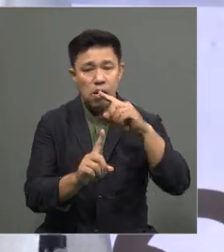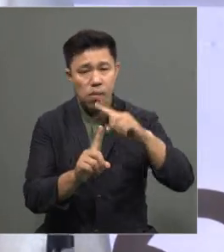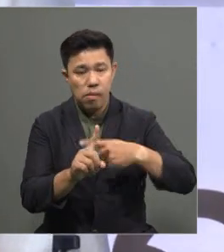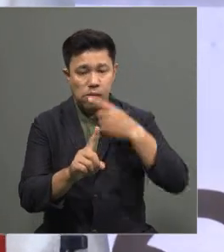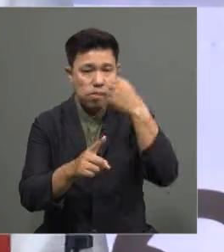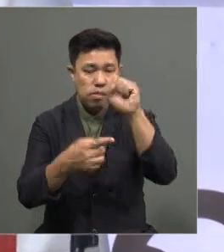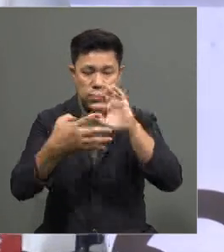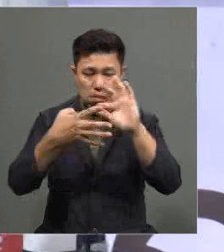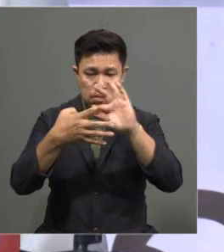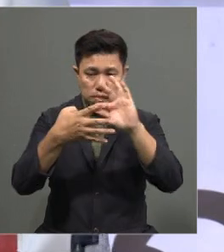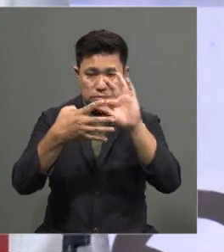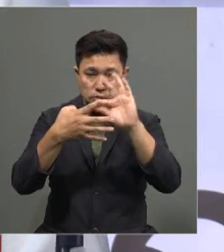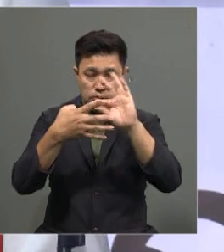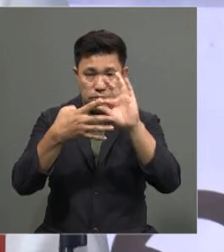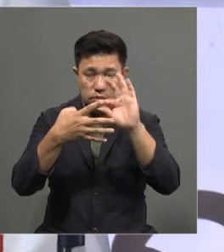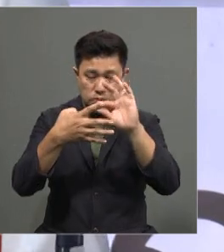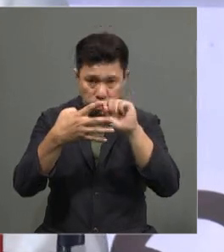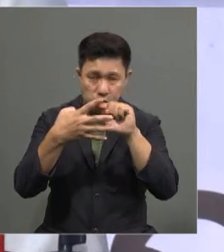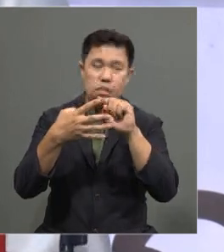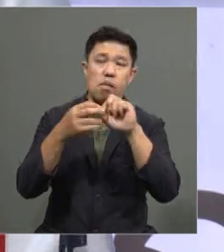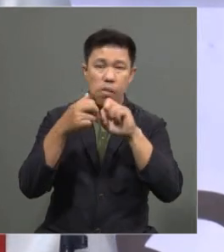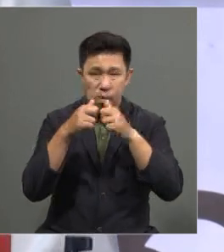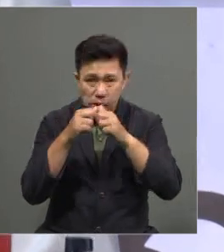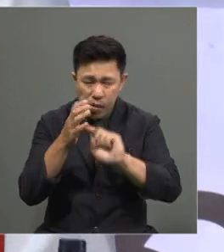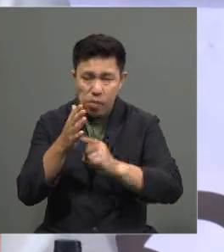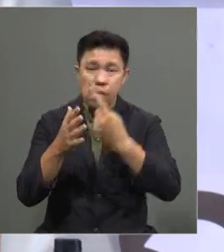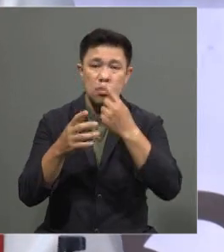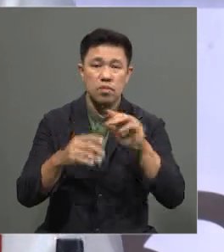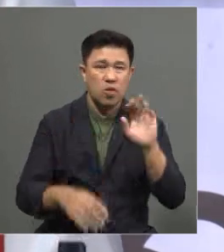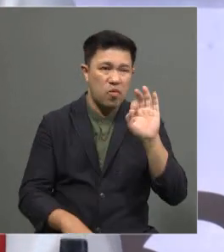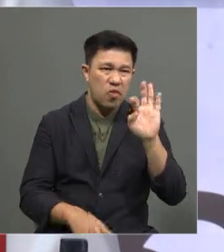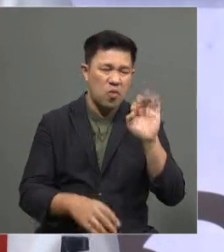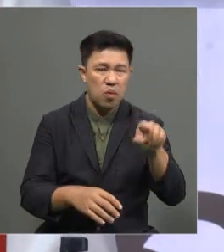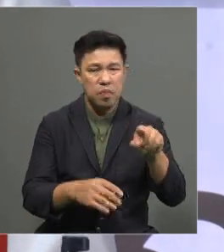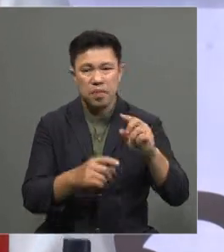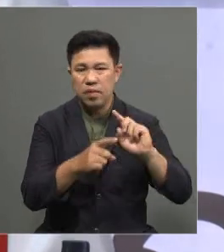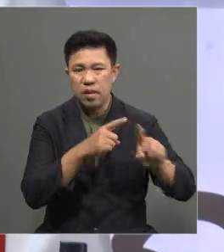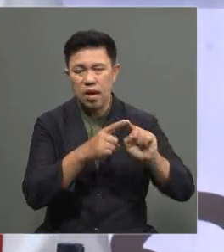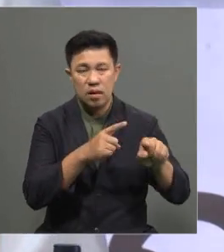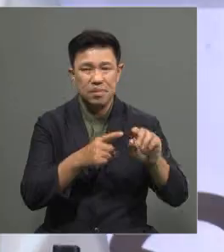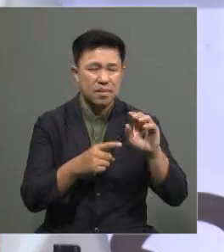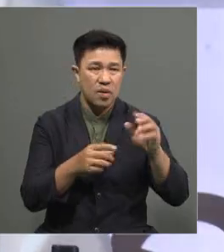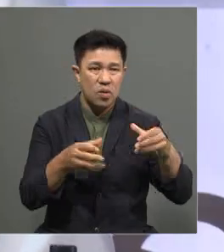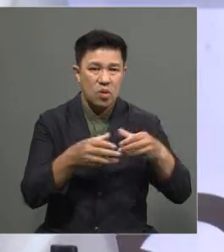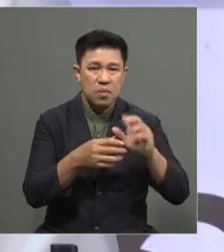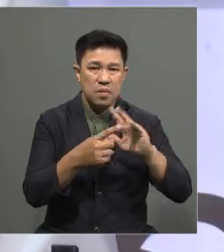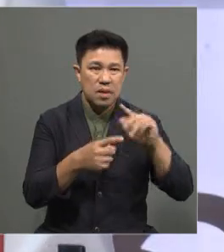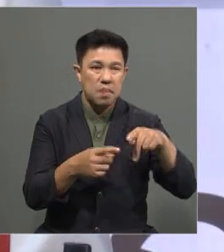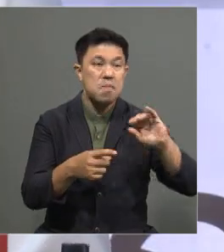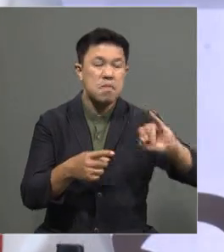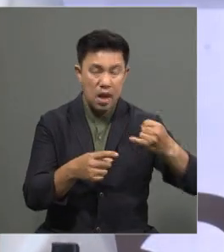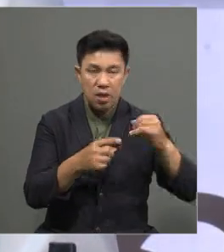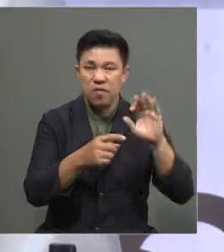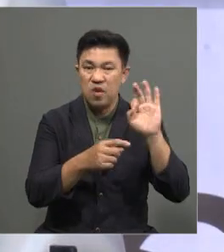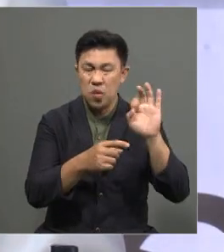เดือนตุลาคมเริ่มมีเขาลางขณะเดียวกันเองก็มีเพจผีก็แสดงข่าวของดีคอน